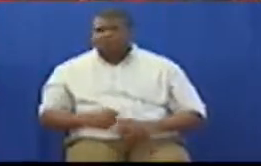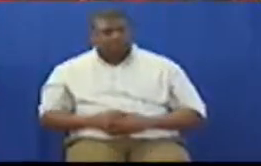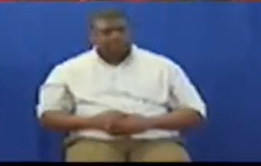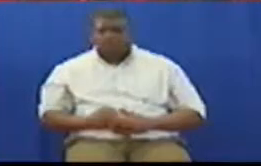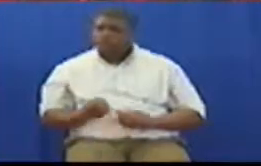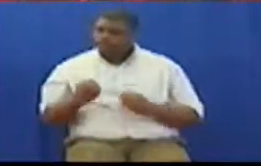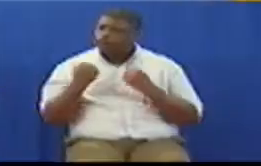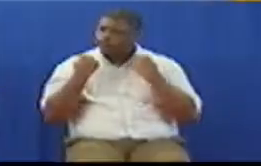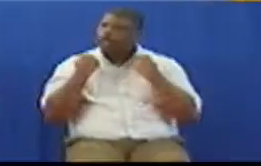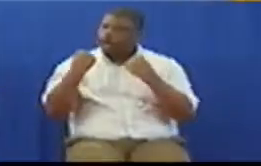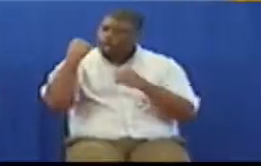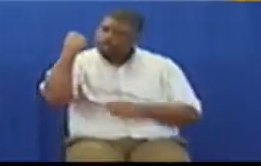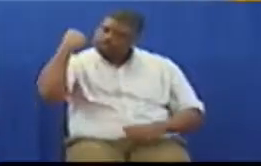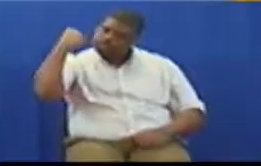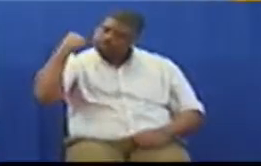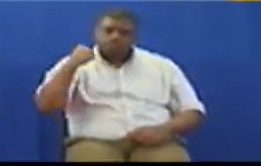siku anatangaza, yani